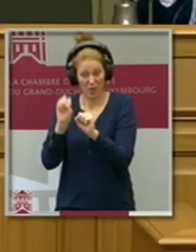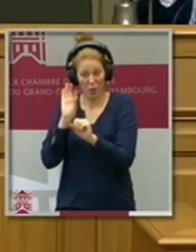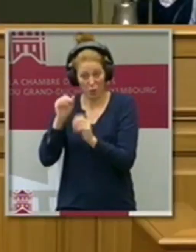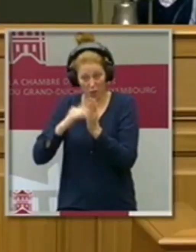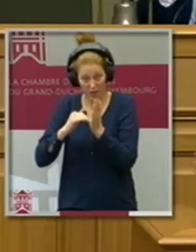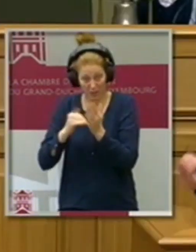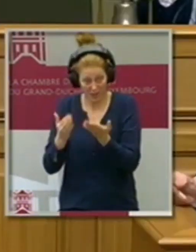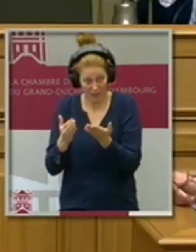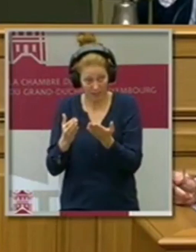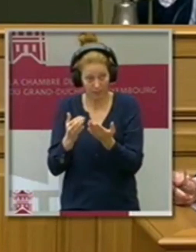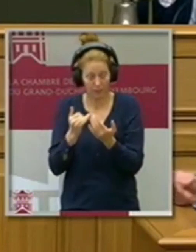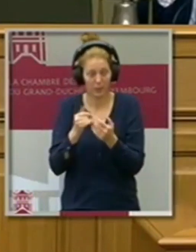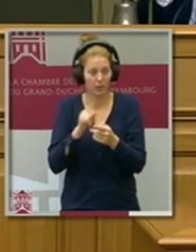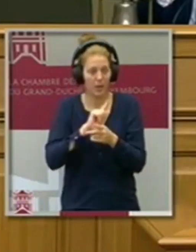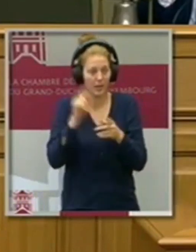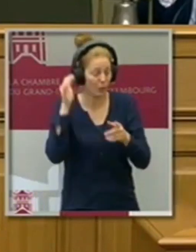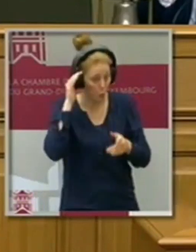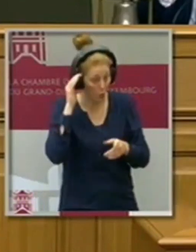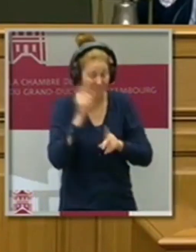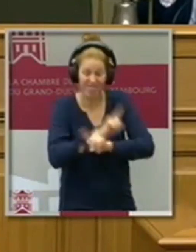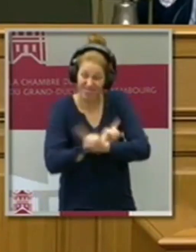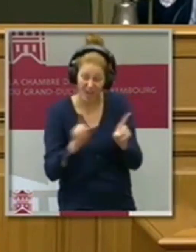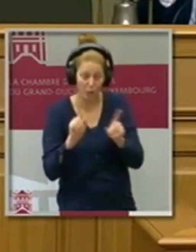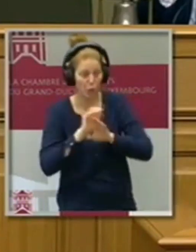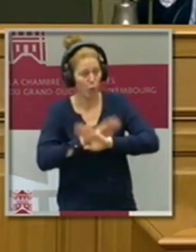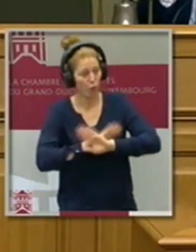ganz gut nutzen werde.